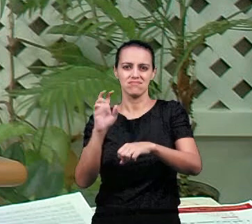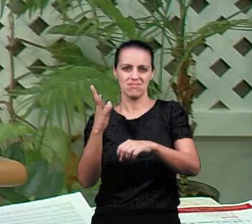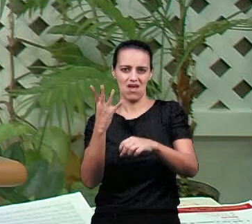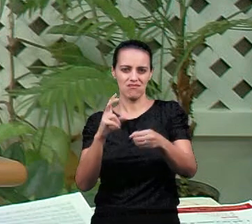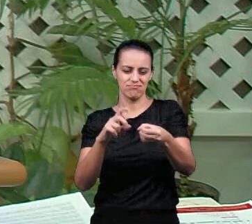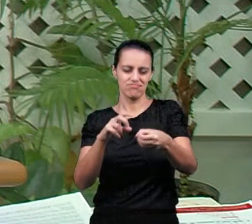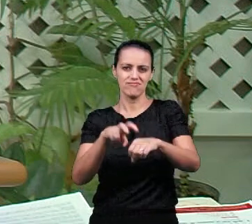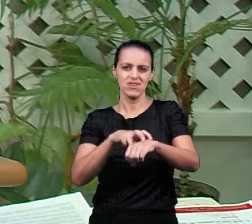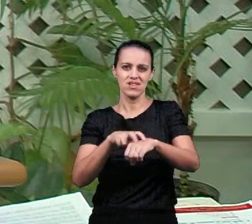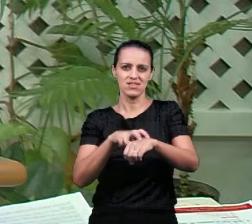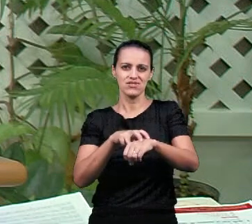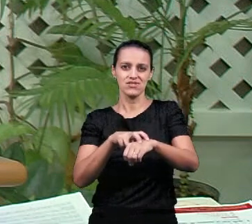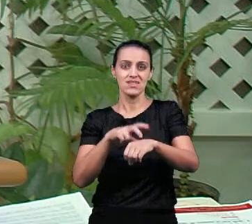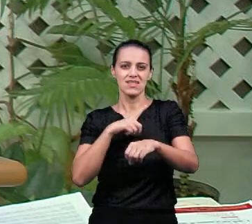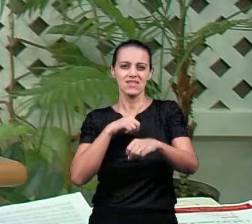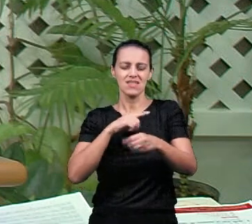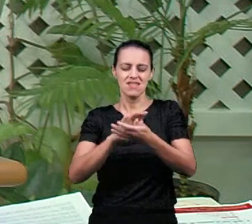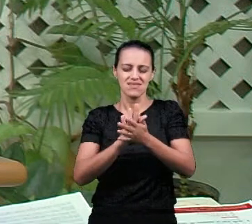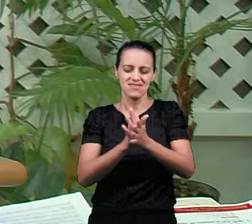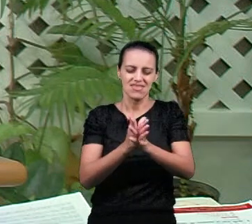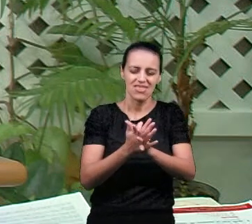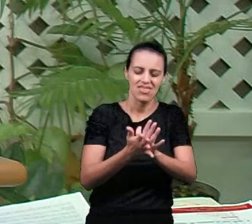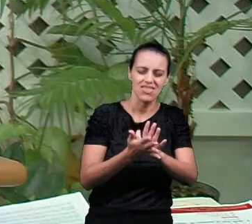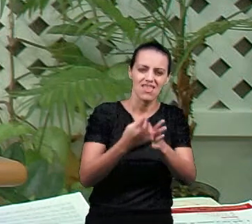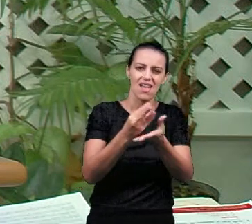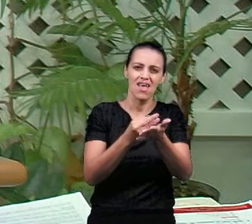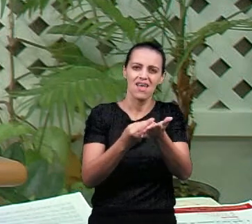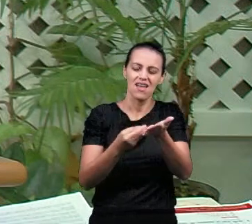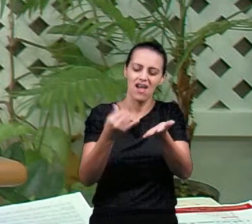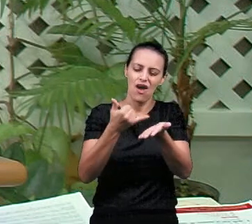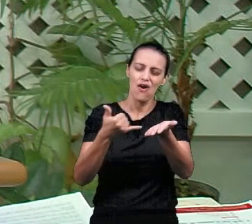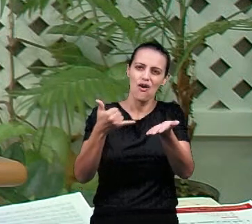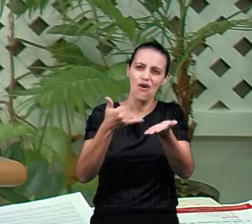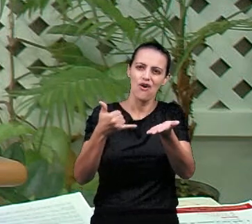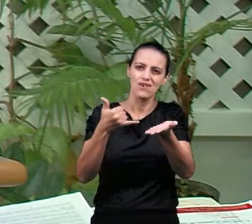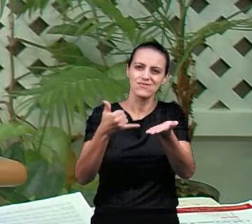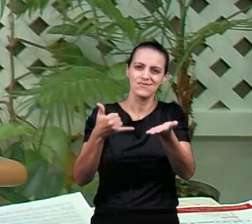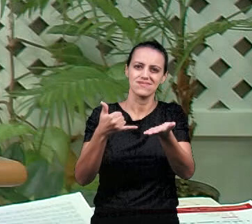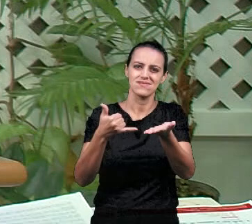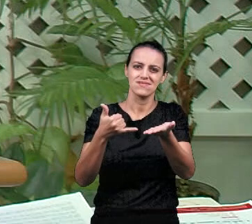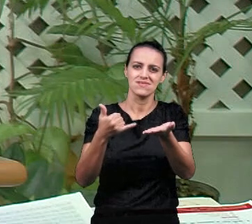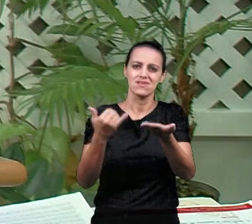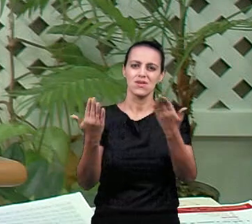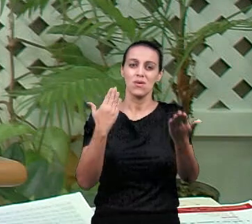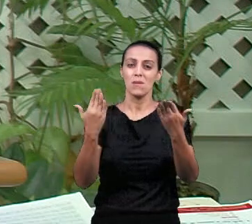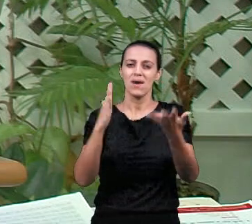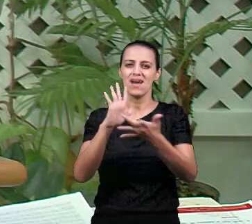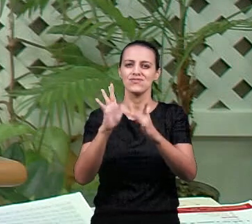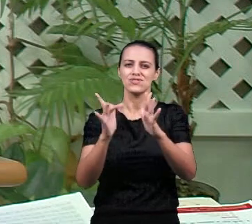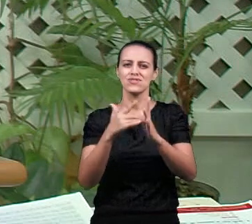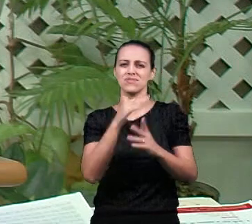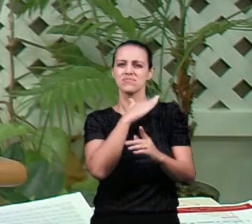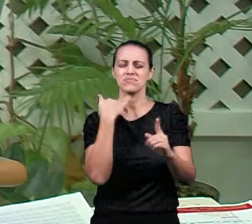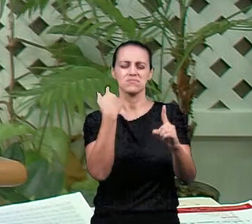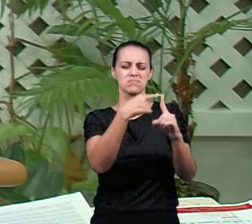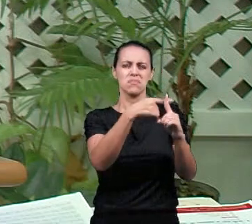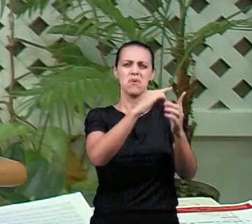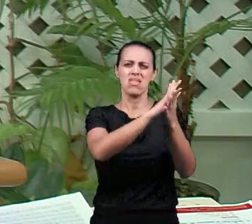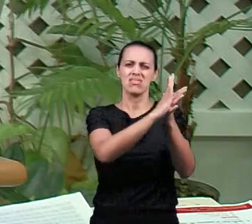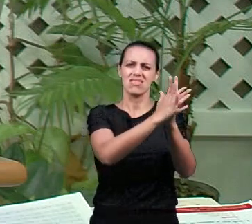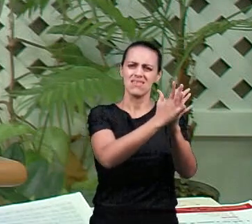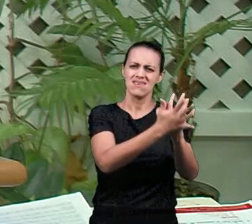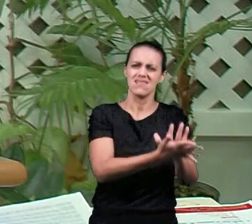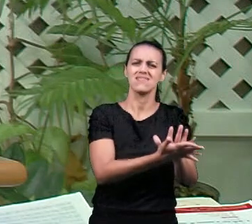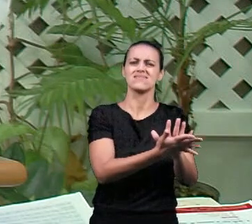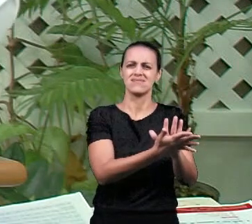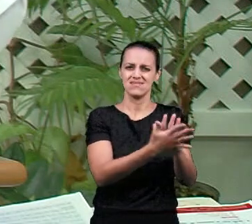des olives, dans le monde des oliviers, c'est le même huile qui est sortie quand Jésus a été écrasé pour